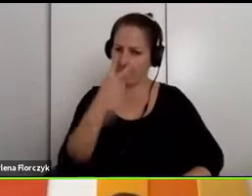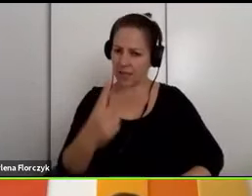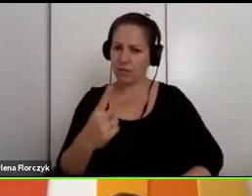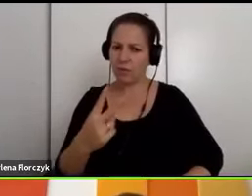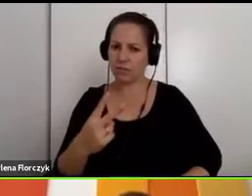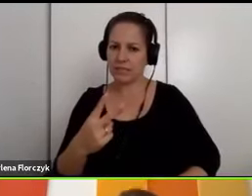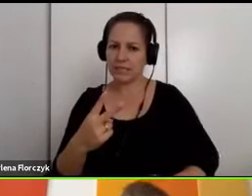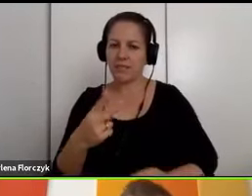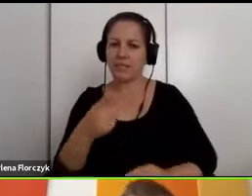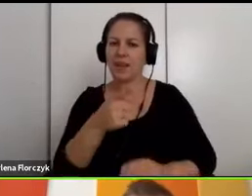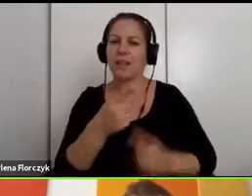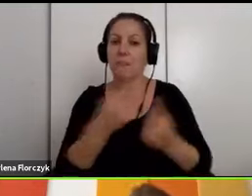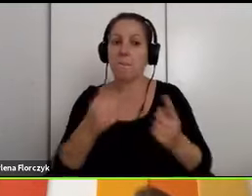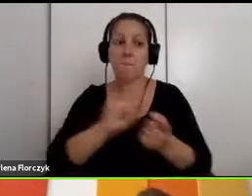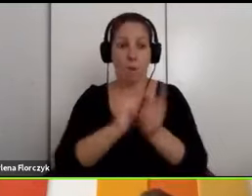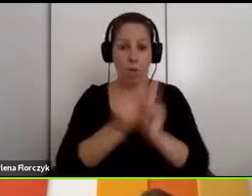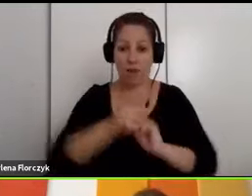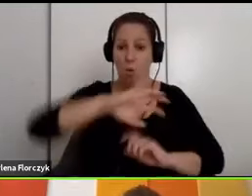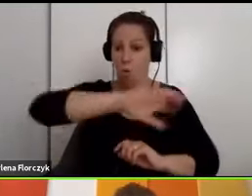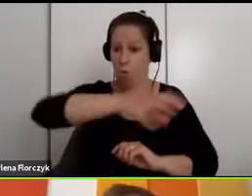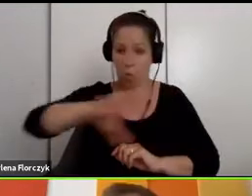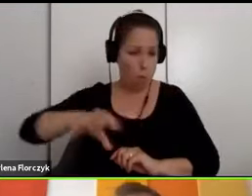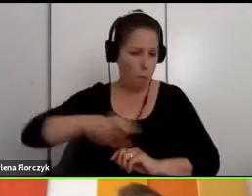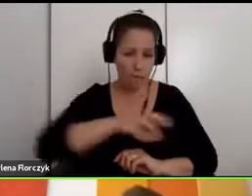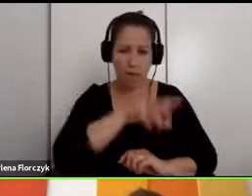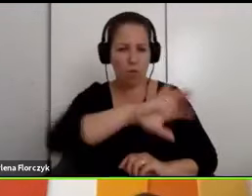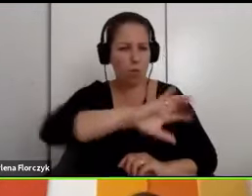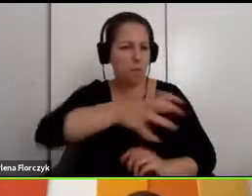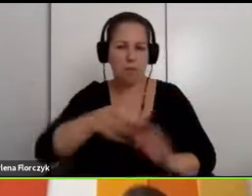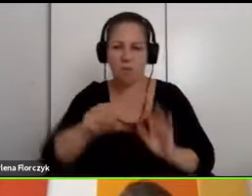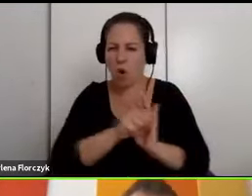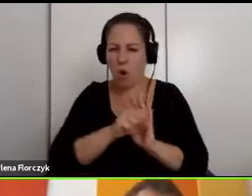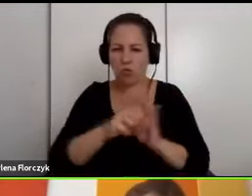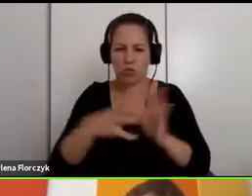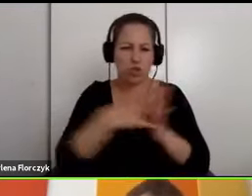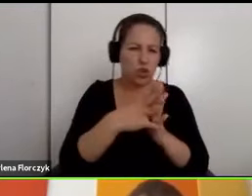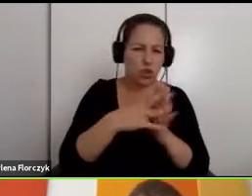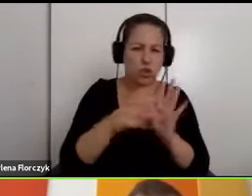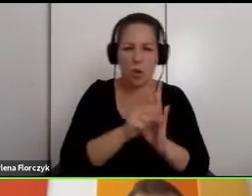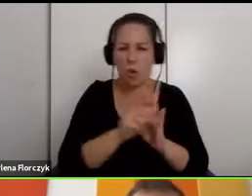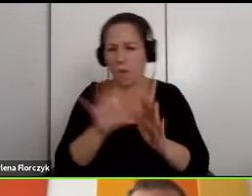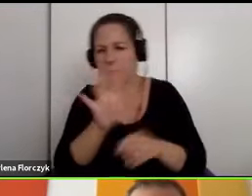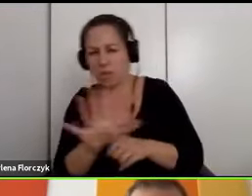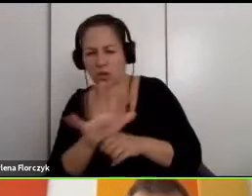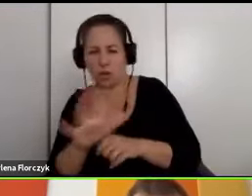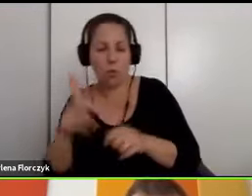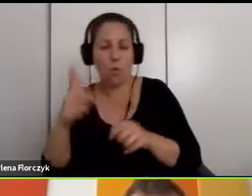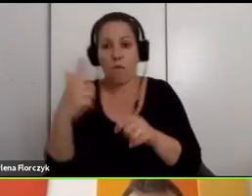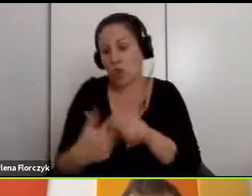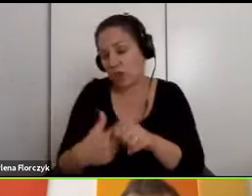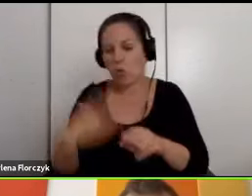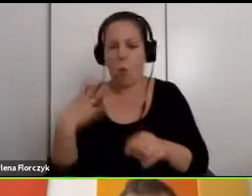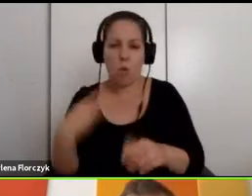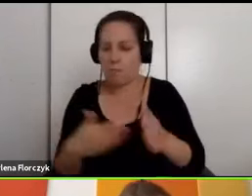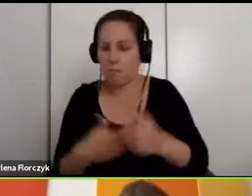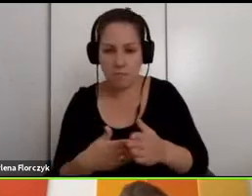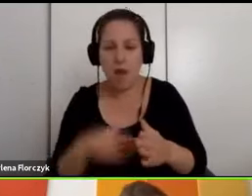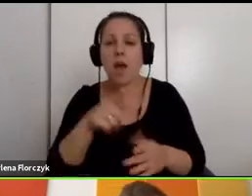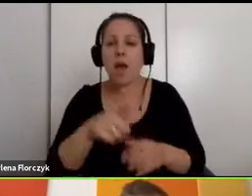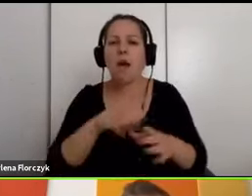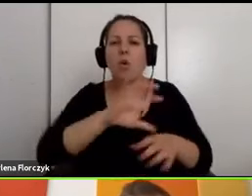sam fakt tego, że spotykają się w grupach, to są grupy tam od 10 do 15, 20 osób, spotykając się w grupach